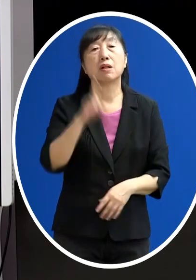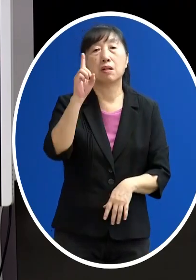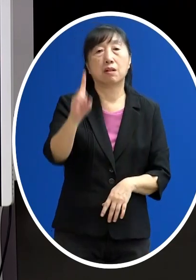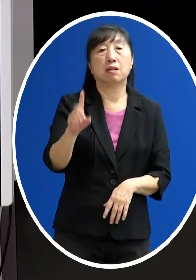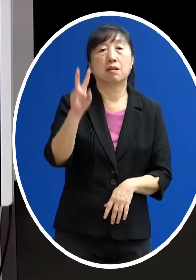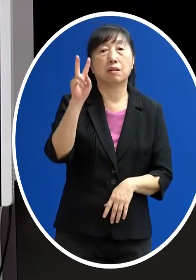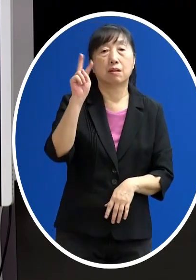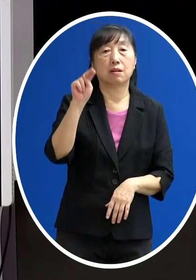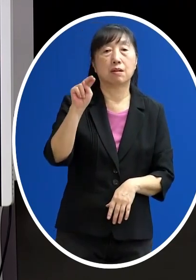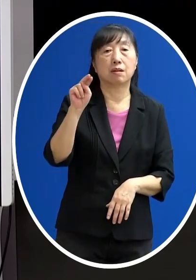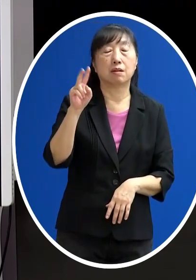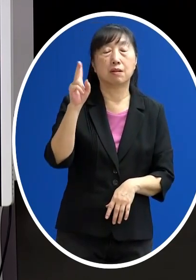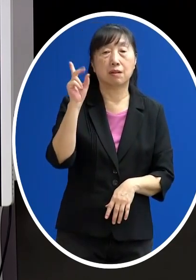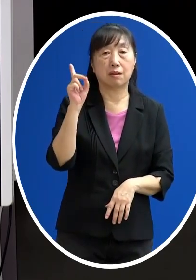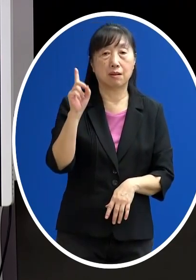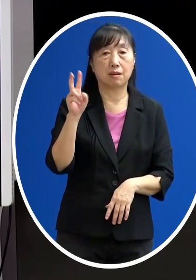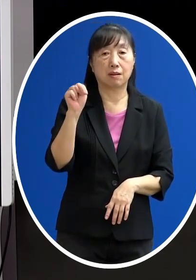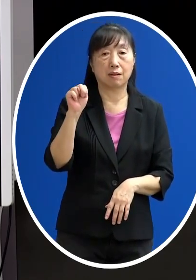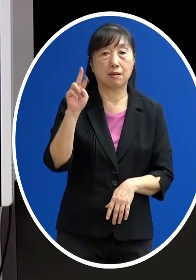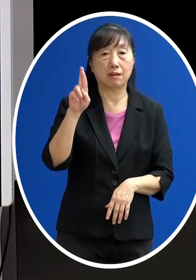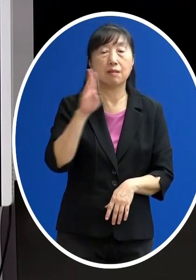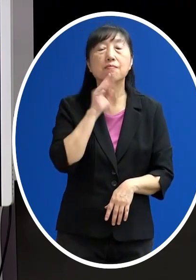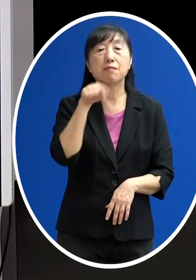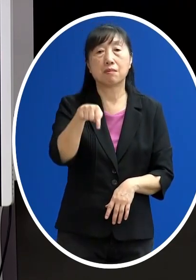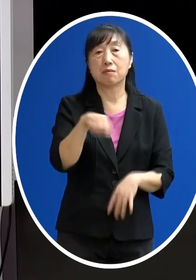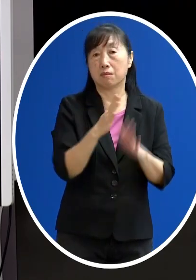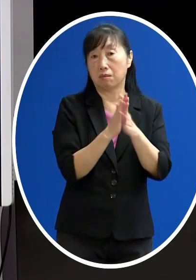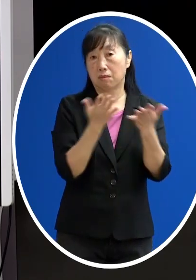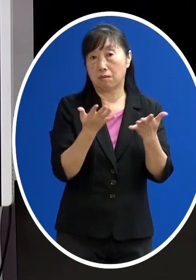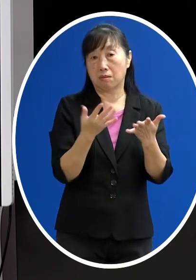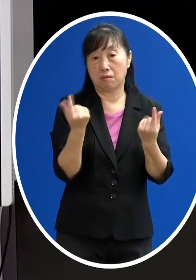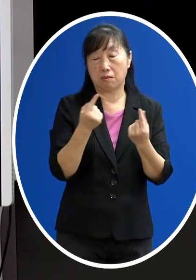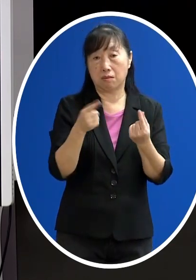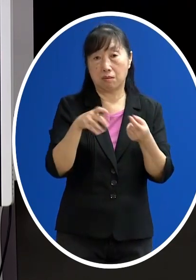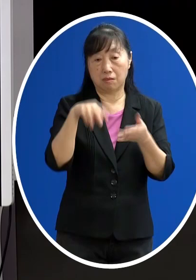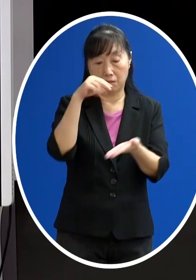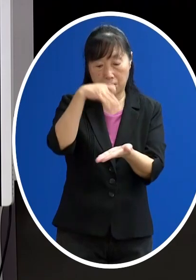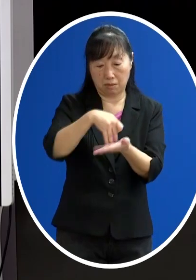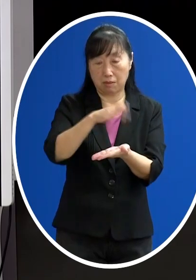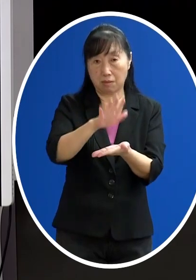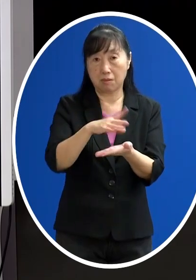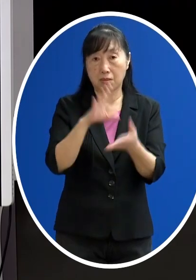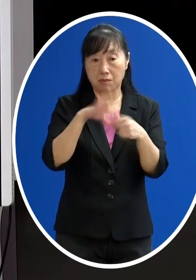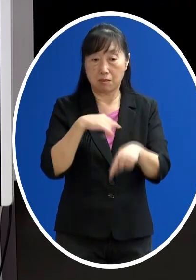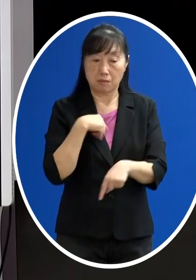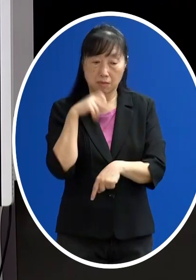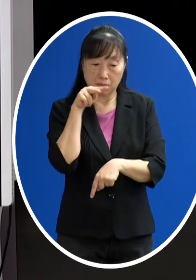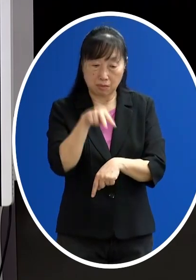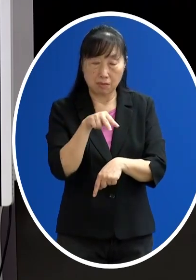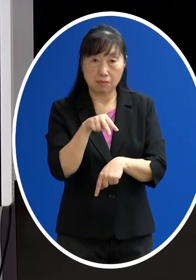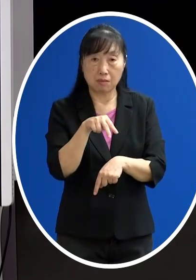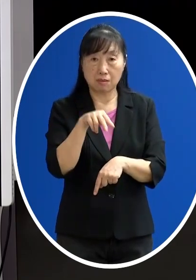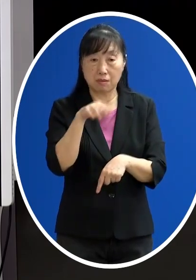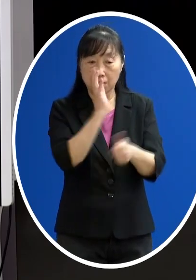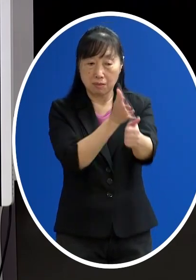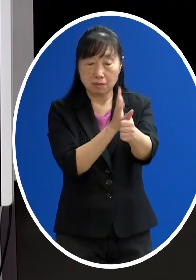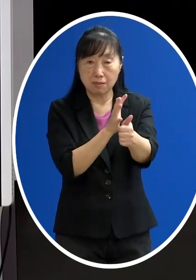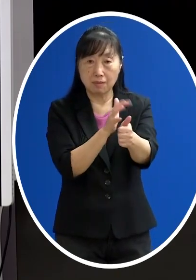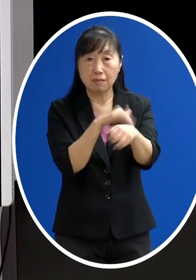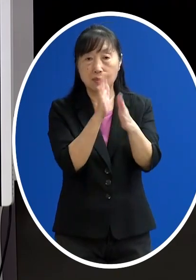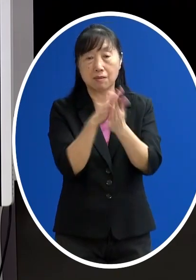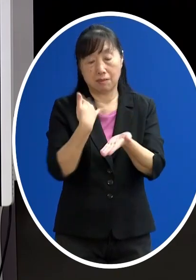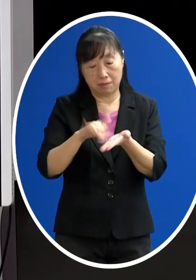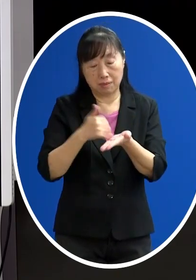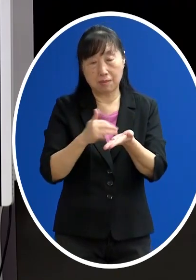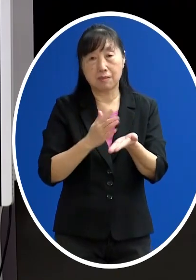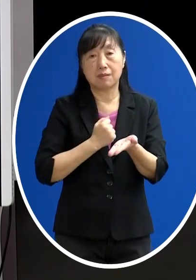DNR。所以在我们的医疗资料个案资料看到有这样的状况，我们用医疗资料来统计，也可以知